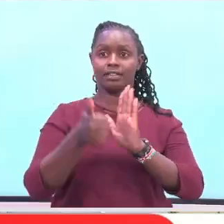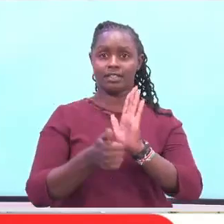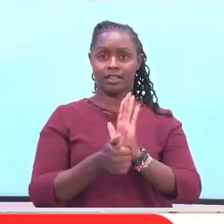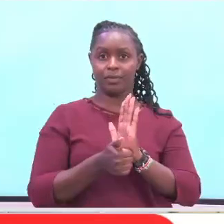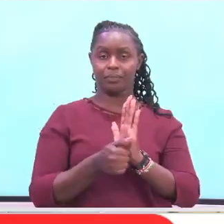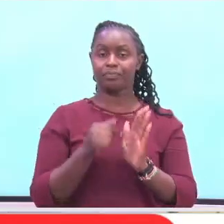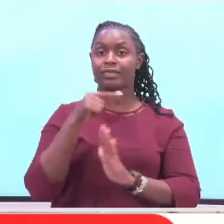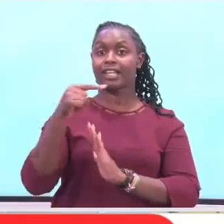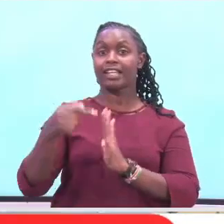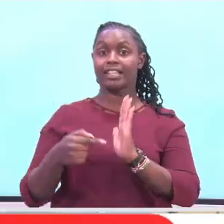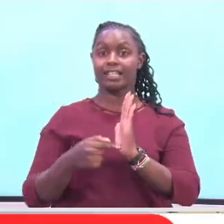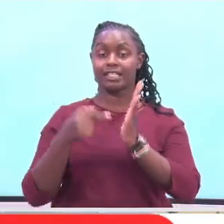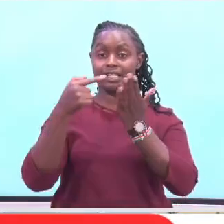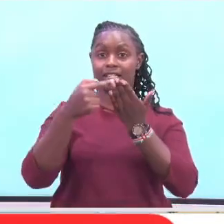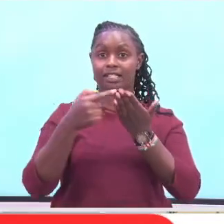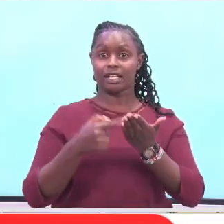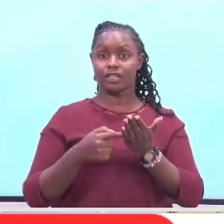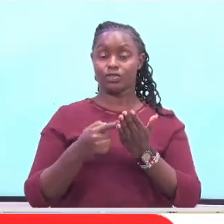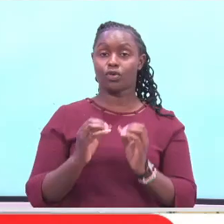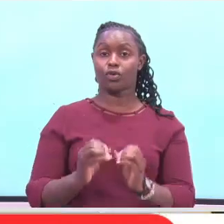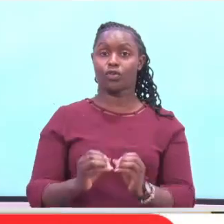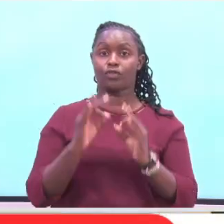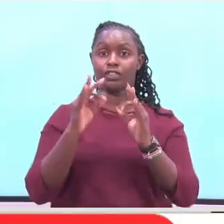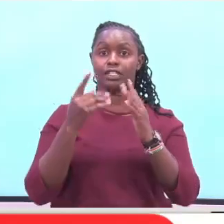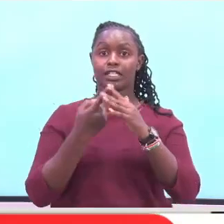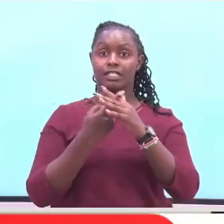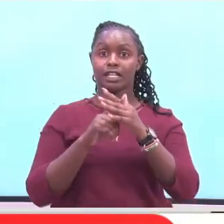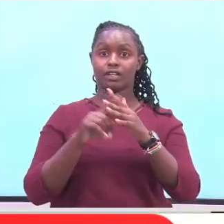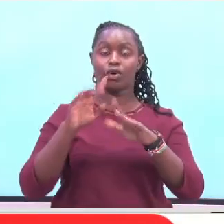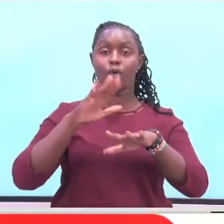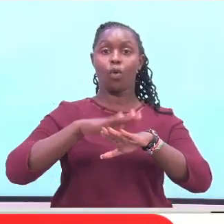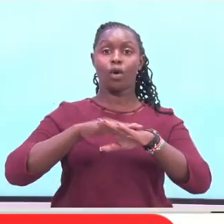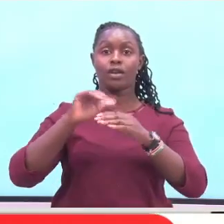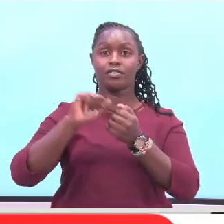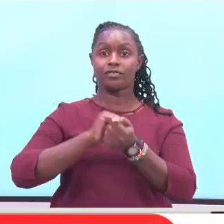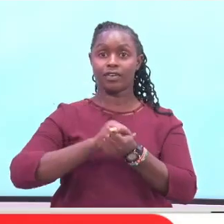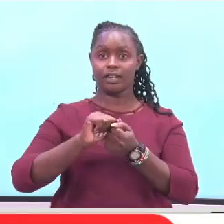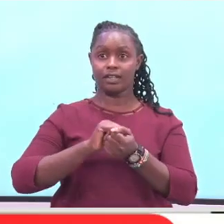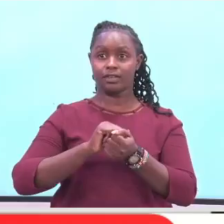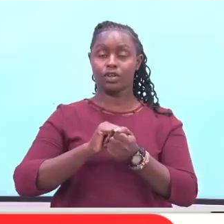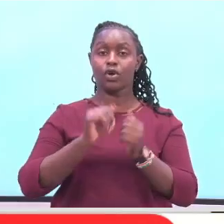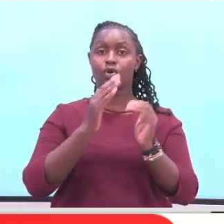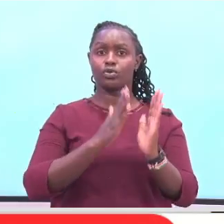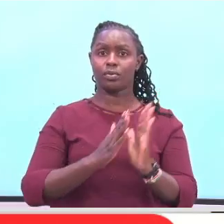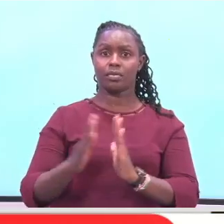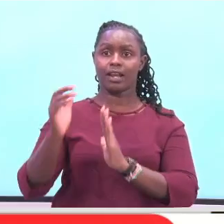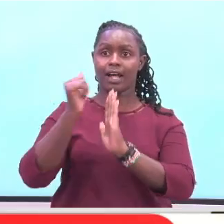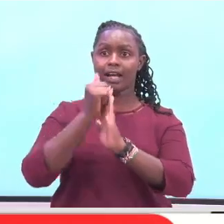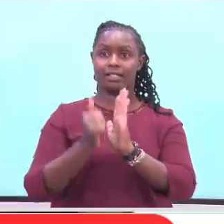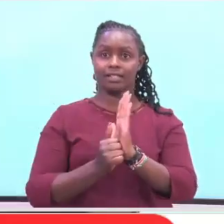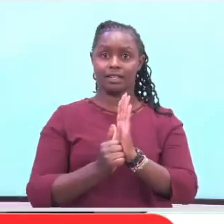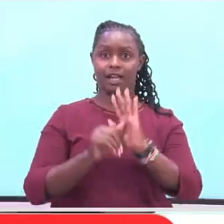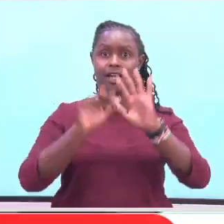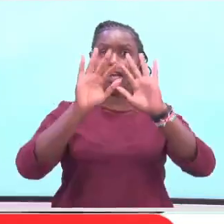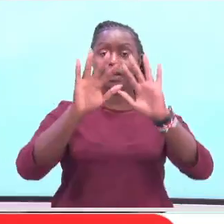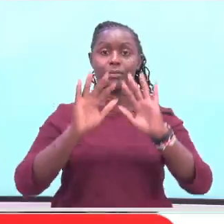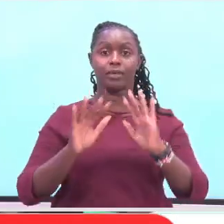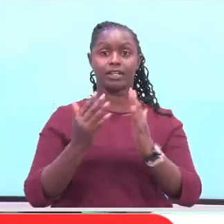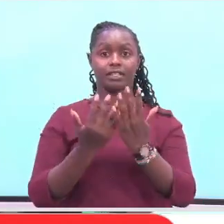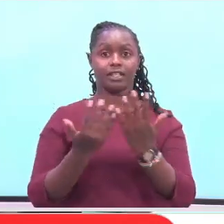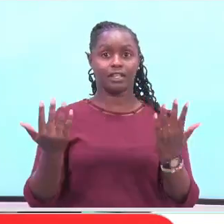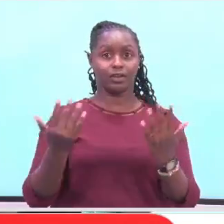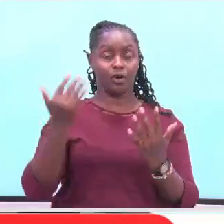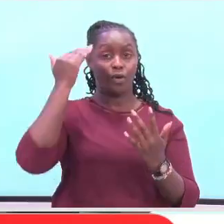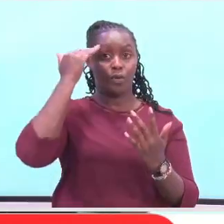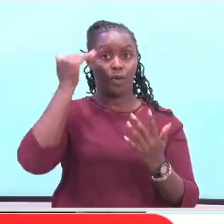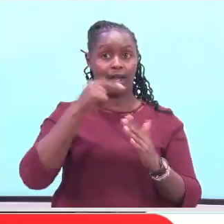Mazungumzo hayo ambayo yataanza rasmi siku ya Ijumaa ili kupanga ajenda, ikiwa ni hatua muhimu kwani mazungumzo